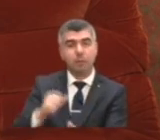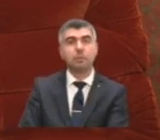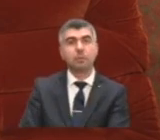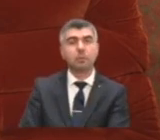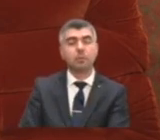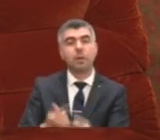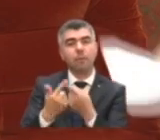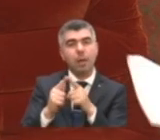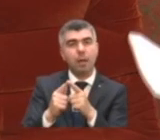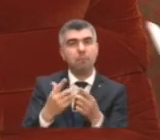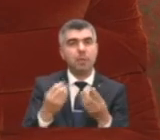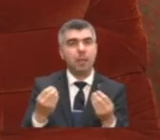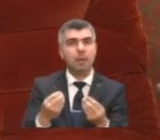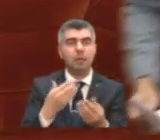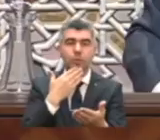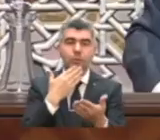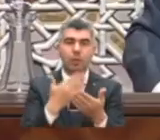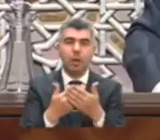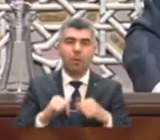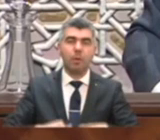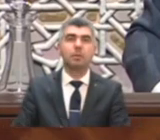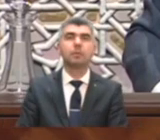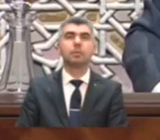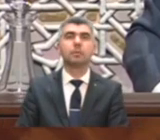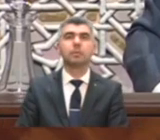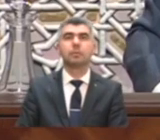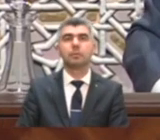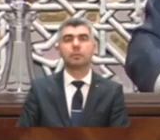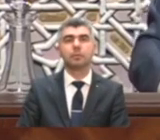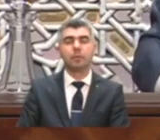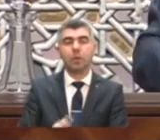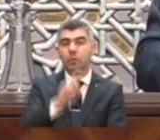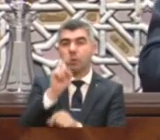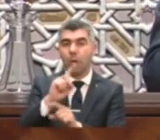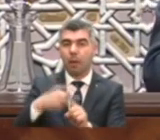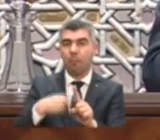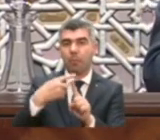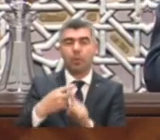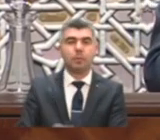خيارات مطروحه. السيده الوزيره انتهى الوقت، تفضل سيدنا المحترم للتعقيب.